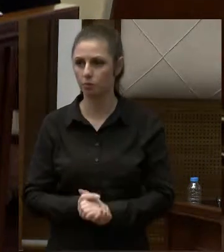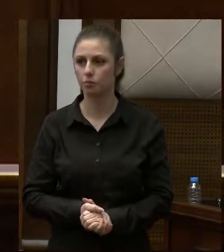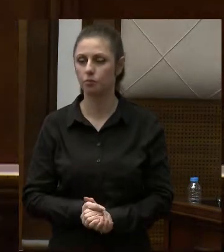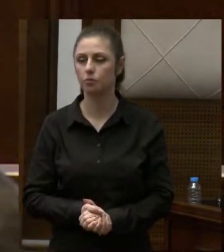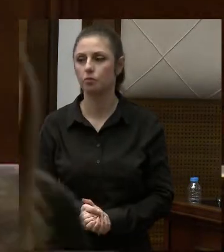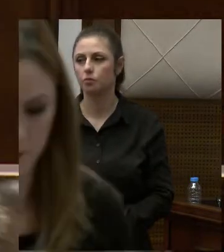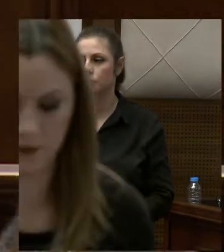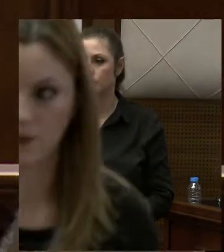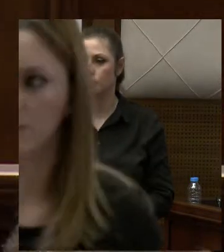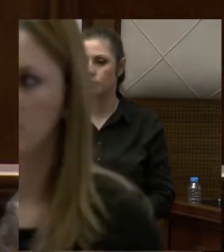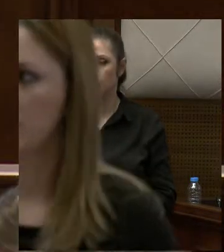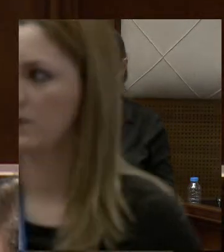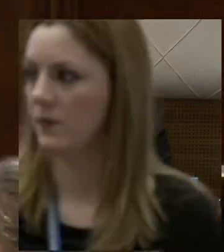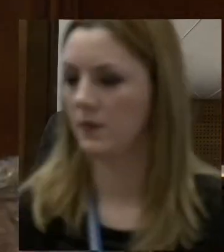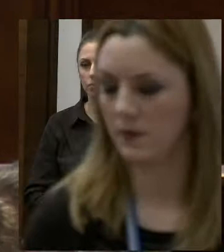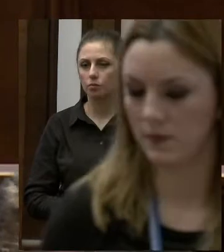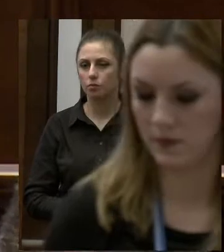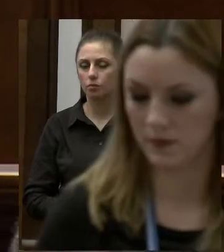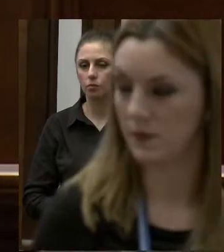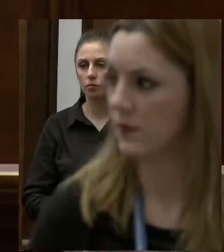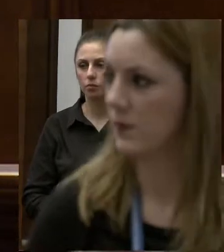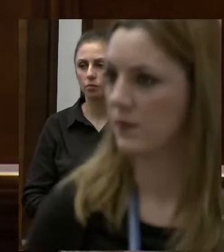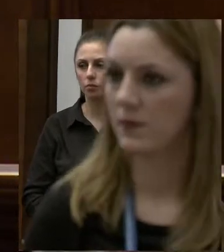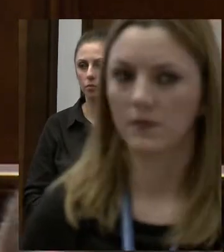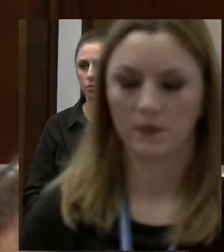oy birliğiyle kabul edilmiştir. Bir sonraki maddem